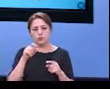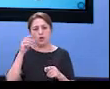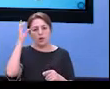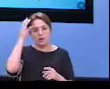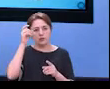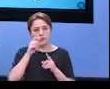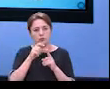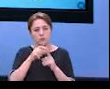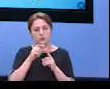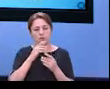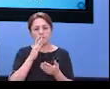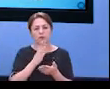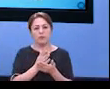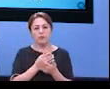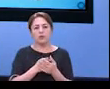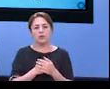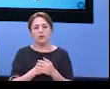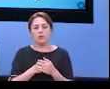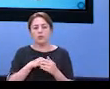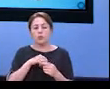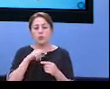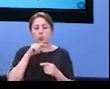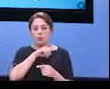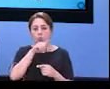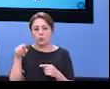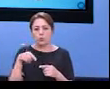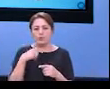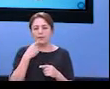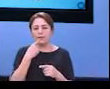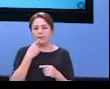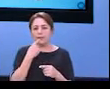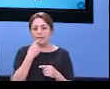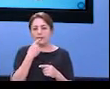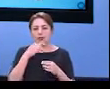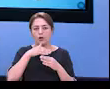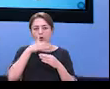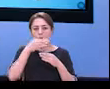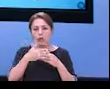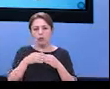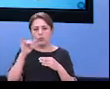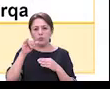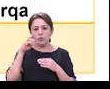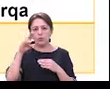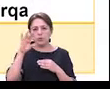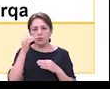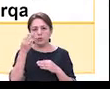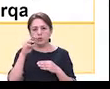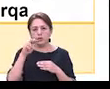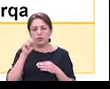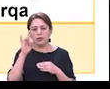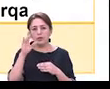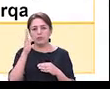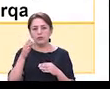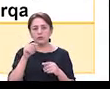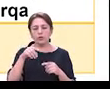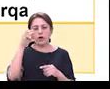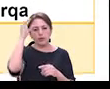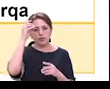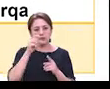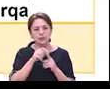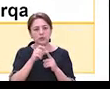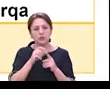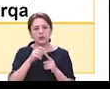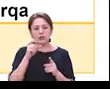so'zimizda aks etgan va ular til oldi undoshlari hisoblanadi. Bu hikmatli